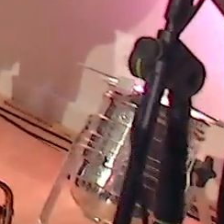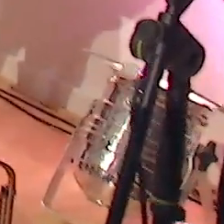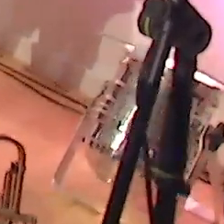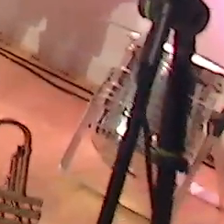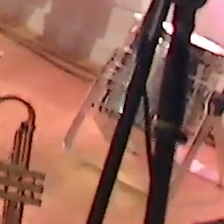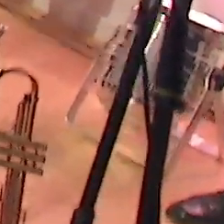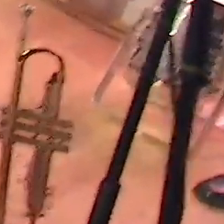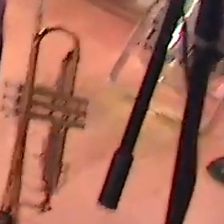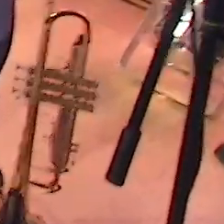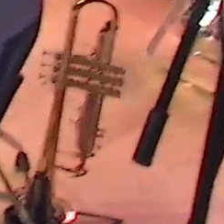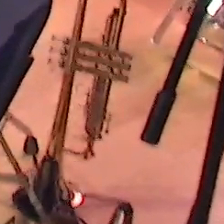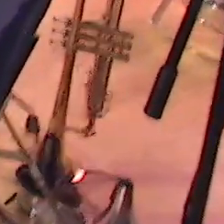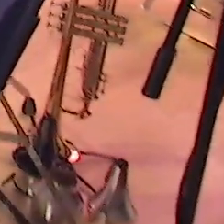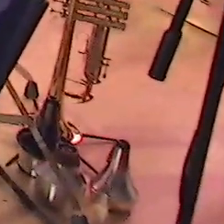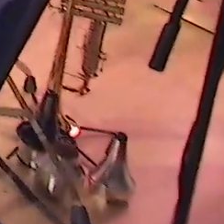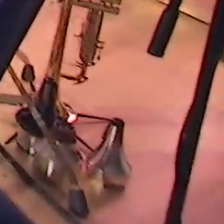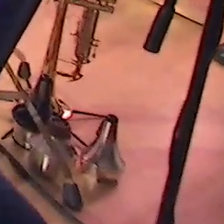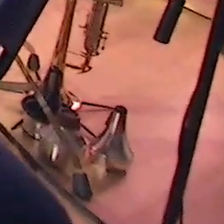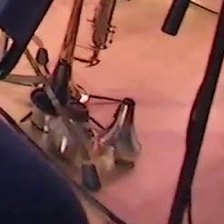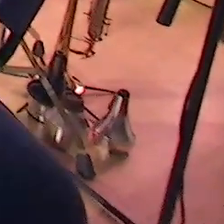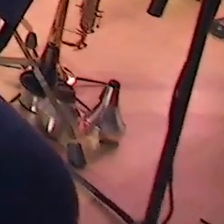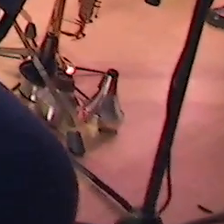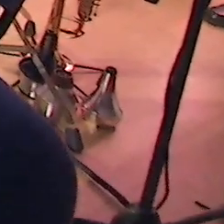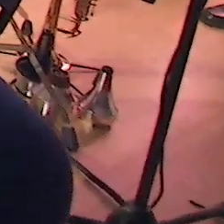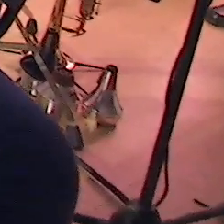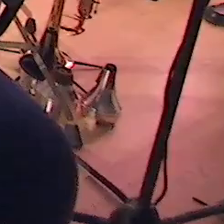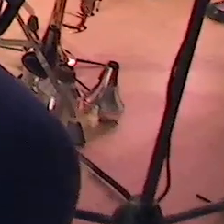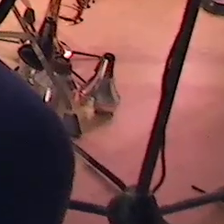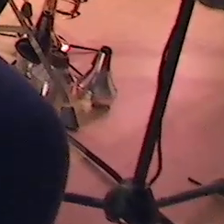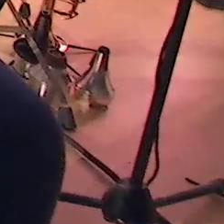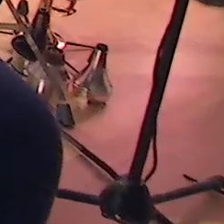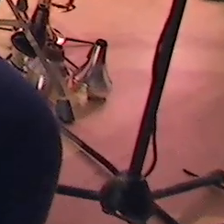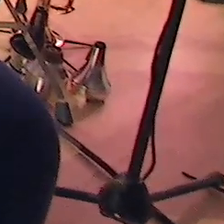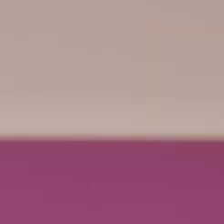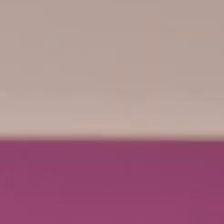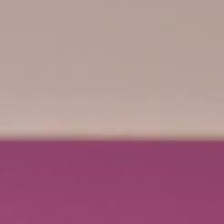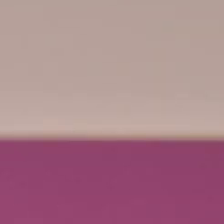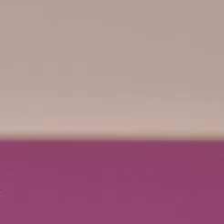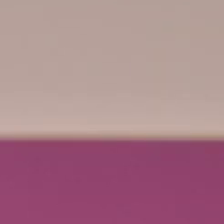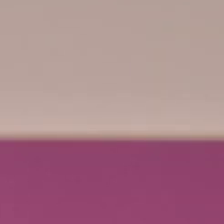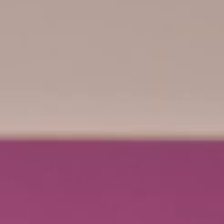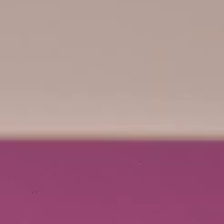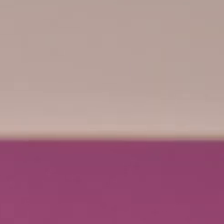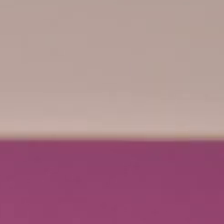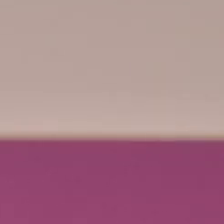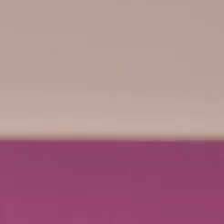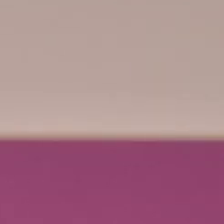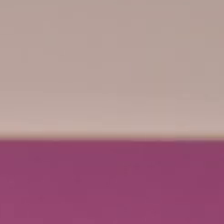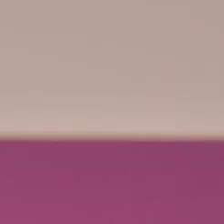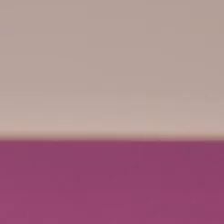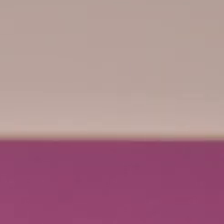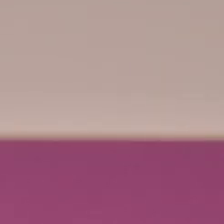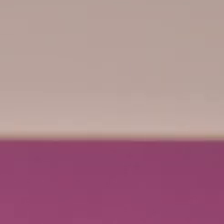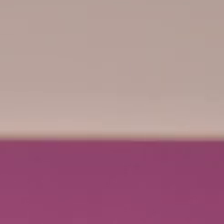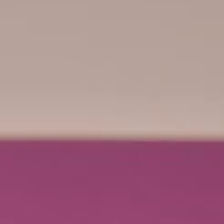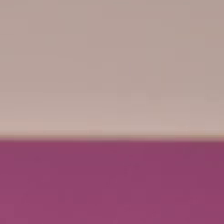ganz so viel Werbung machen, weil ich noch nicht weiß, was uns Corona noch bringen wird. Die Uni führt jedes Jahr einen Ball durch. Und wir wissen